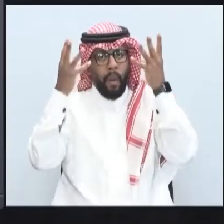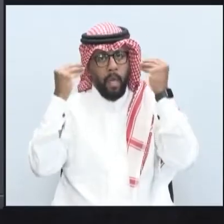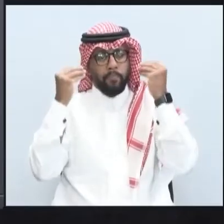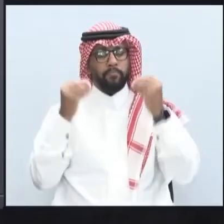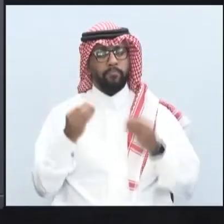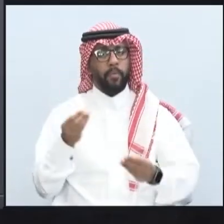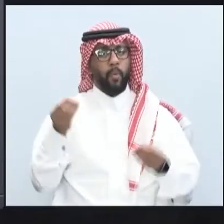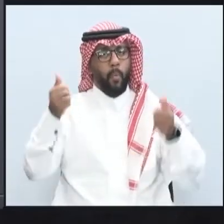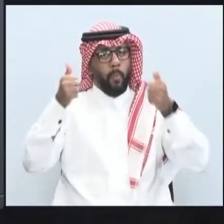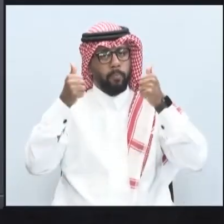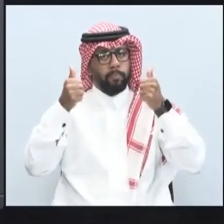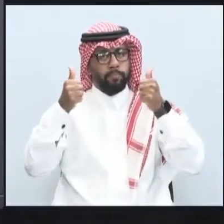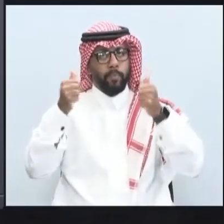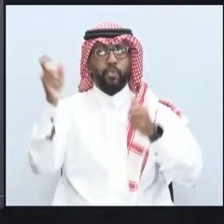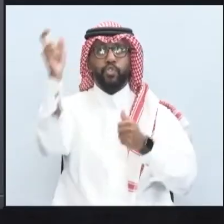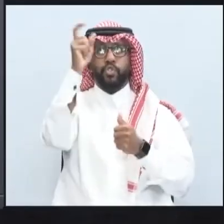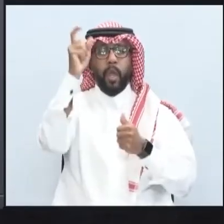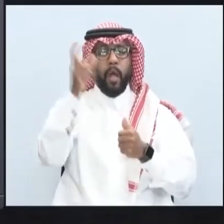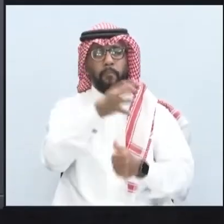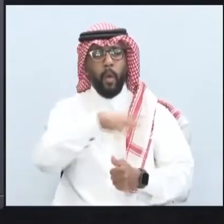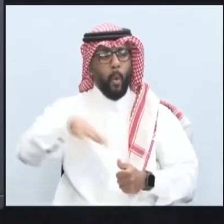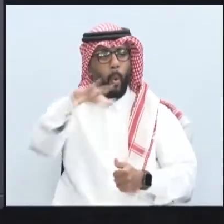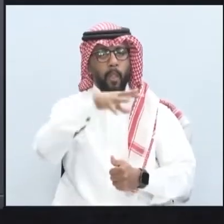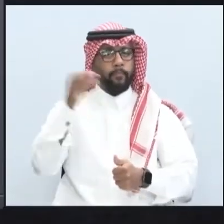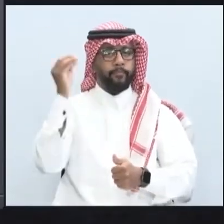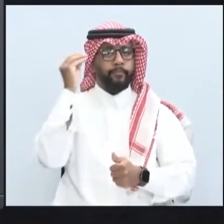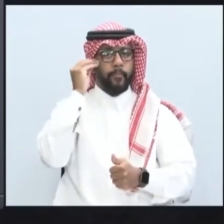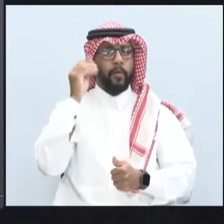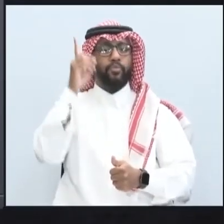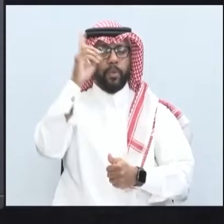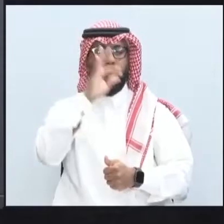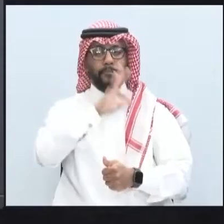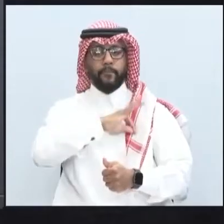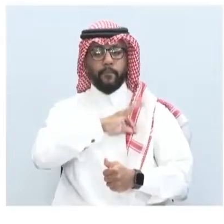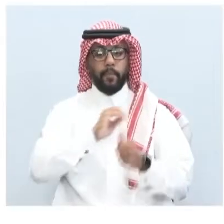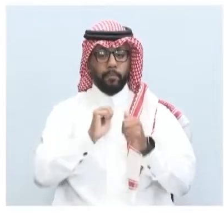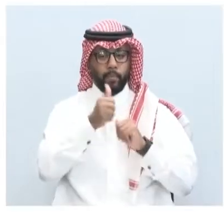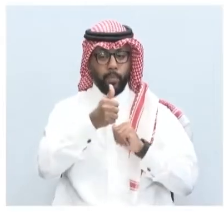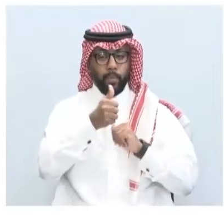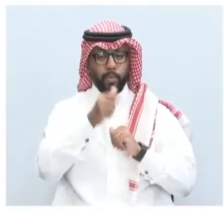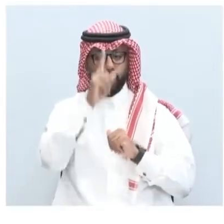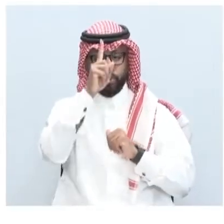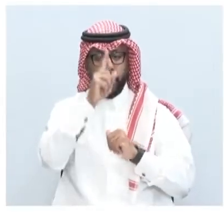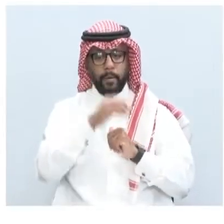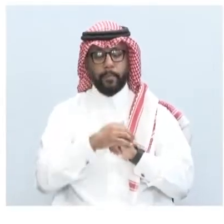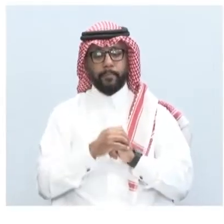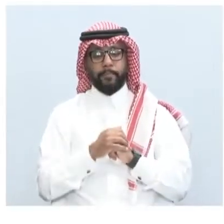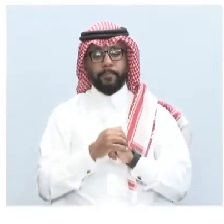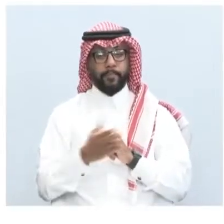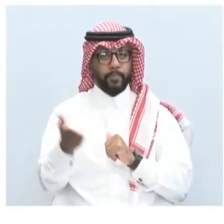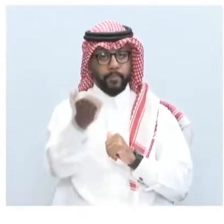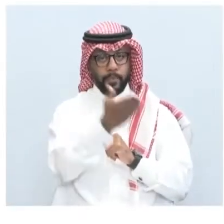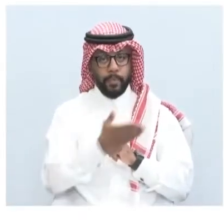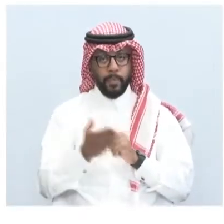وهو العلم الشرعي النافع تحياكم الله يا طلاب وطالبات العلم